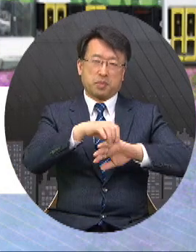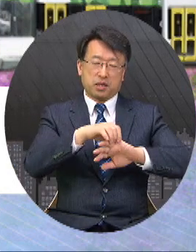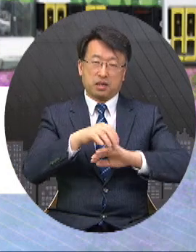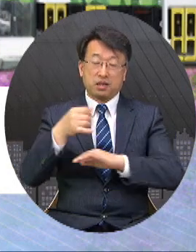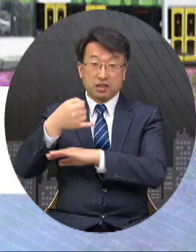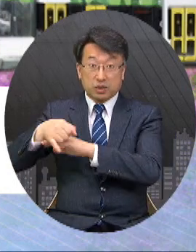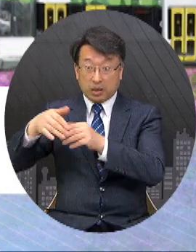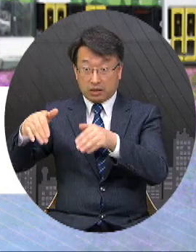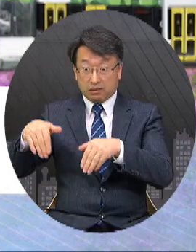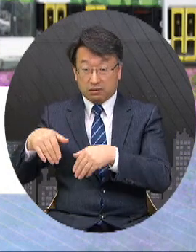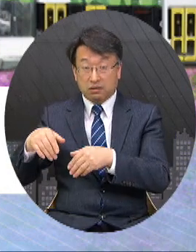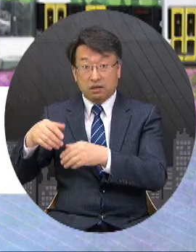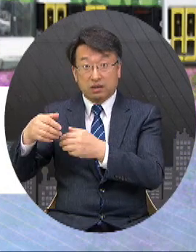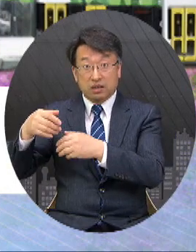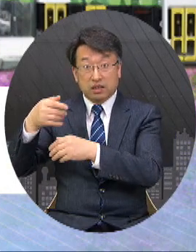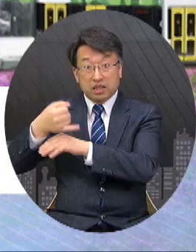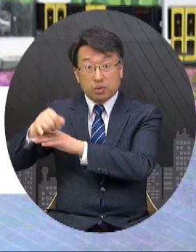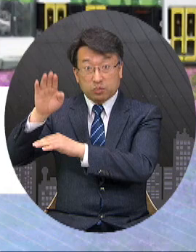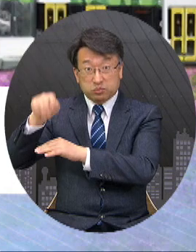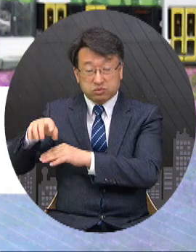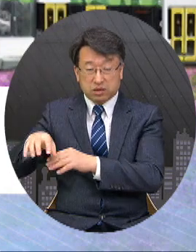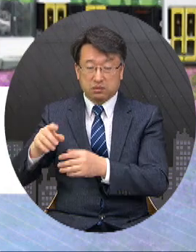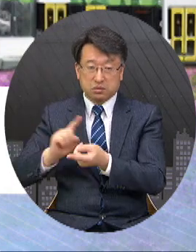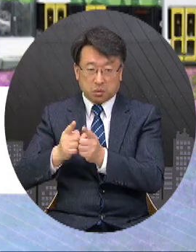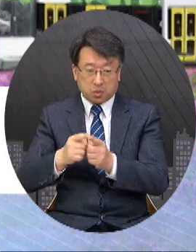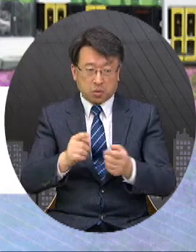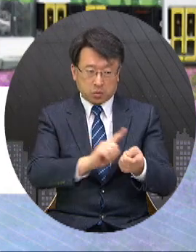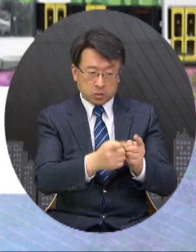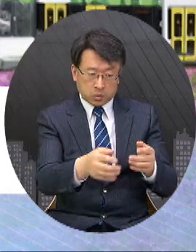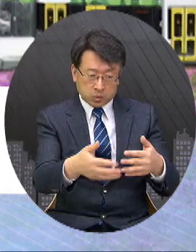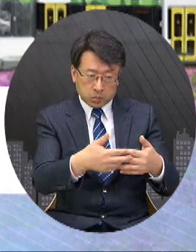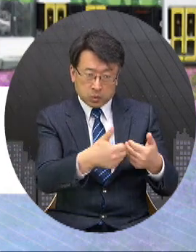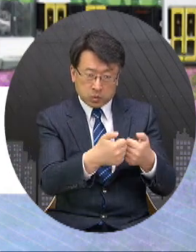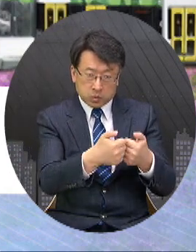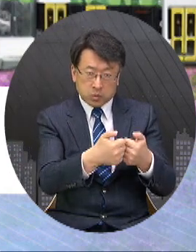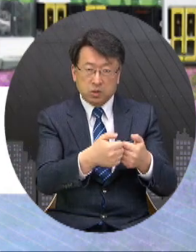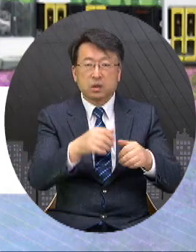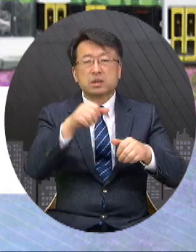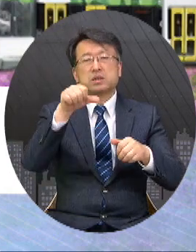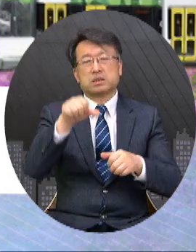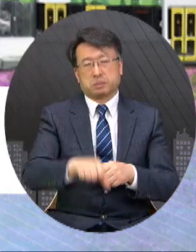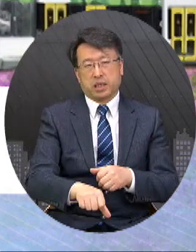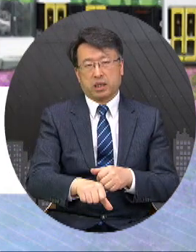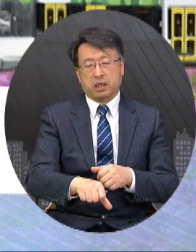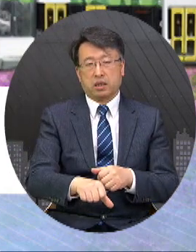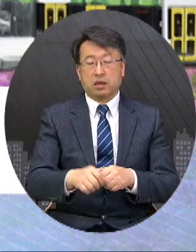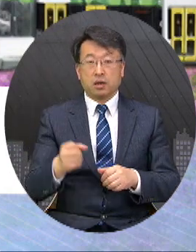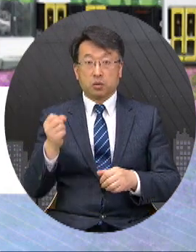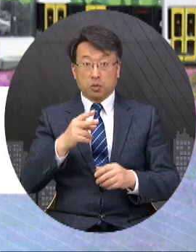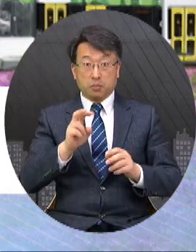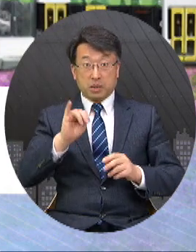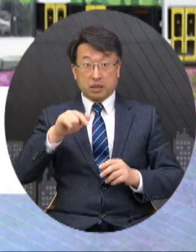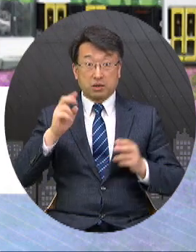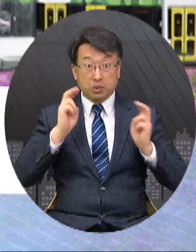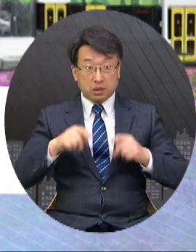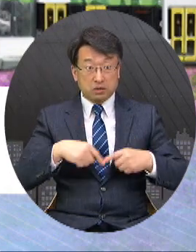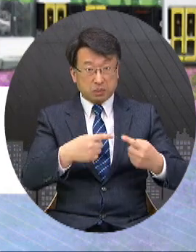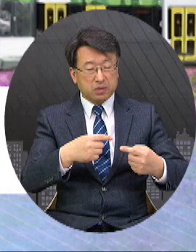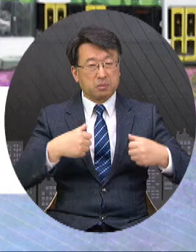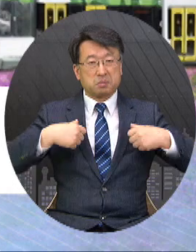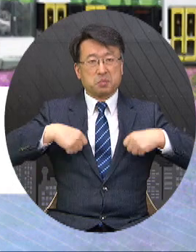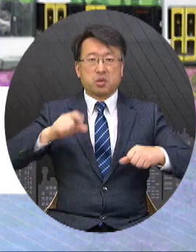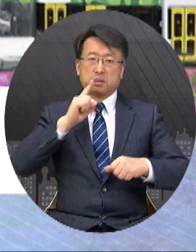합의 도출이 실패한 데 이어서 사업 파트너였던 민간 사업자가 사업 참여를 포기했기 때문입니다.